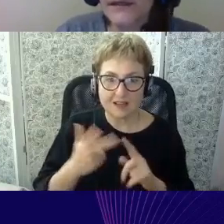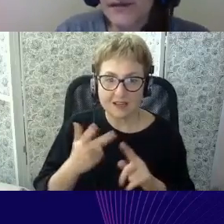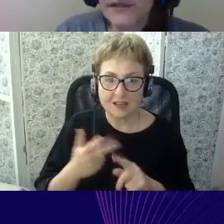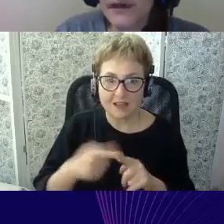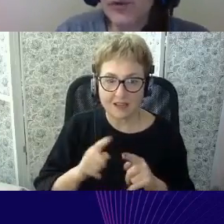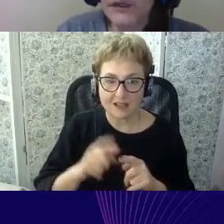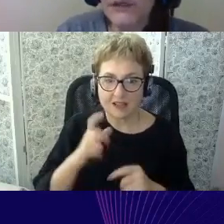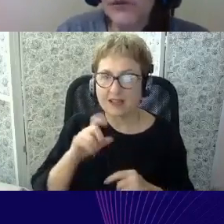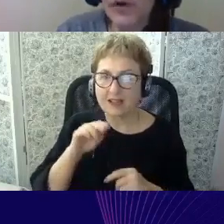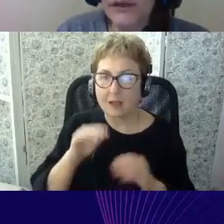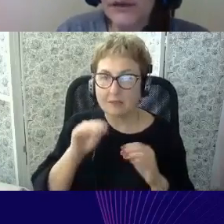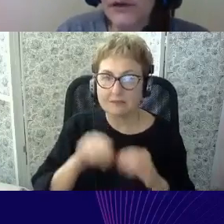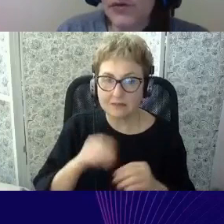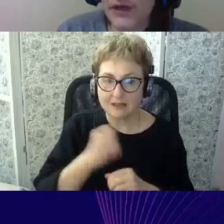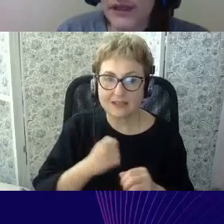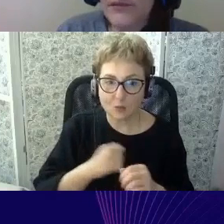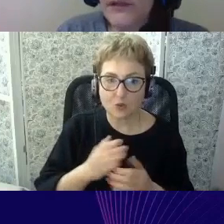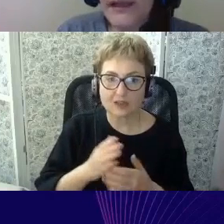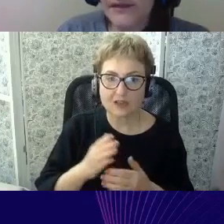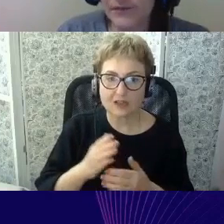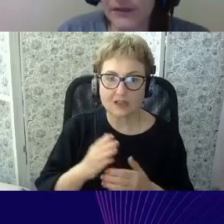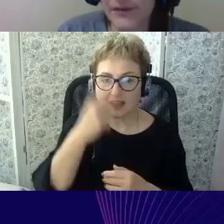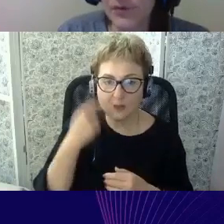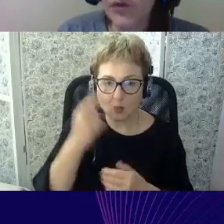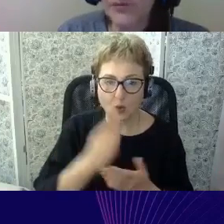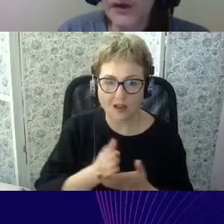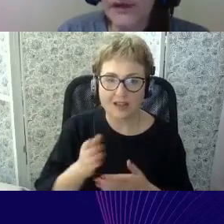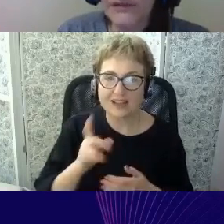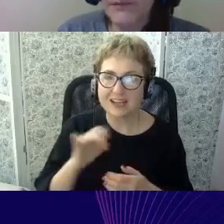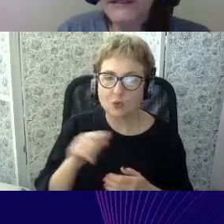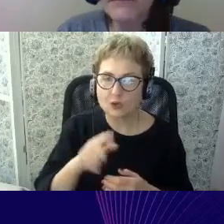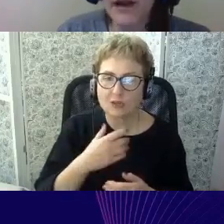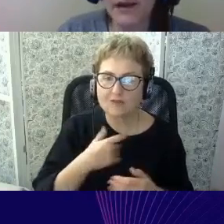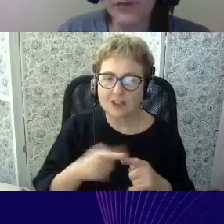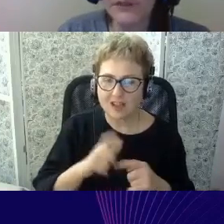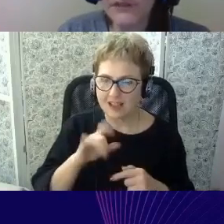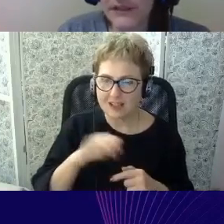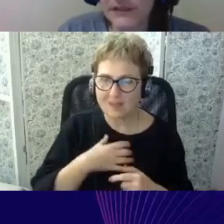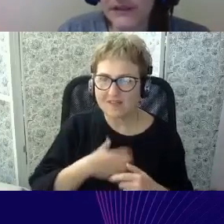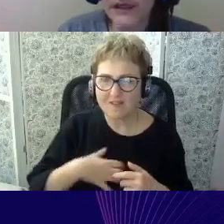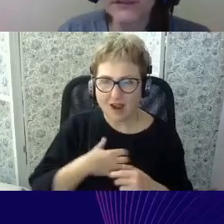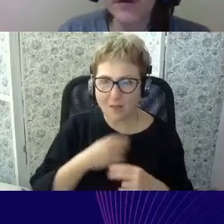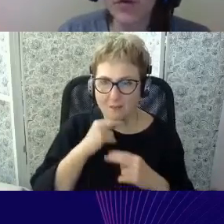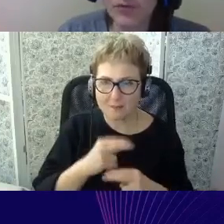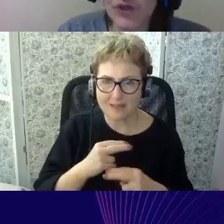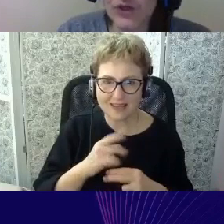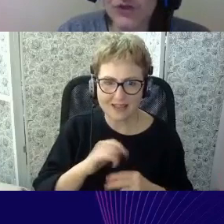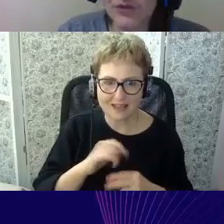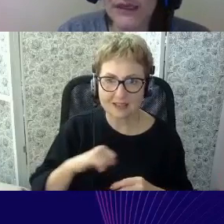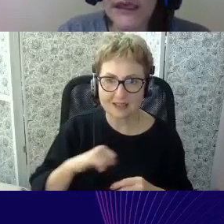как раз этап разработки индивидуальной траектории. Именно на этом этапе нужно проявлять максимальную бдительность как